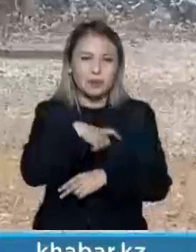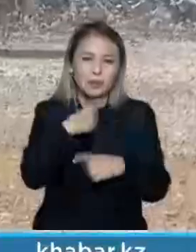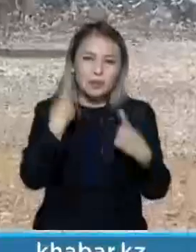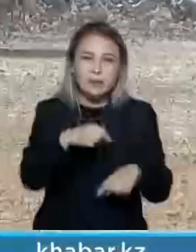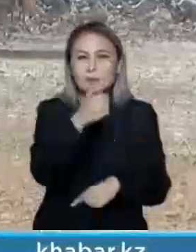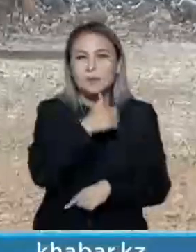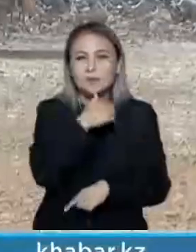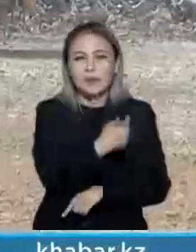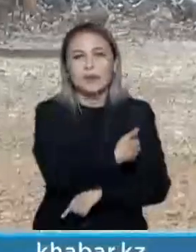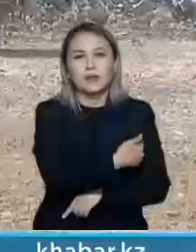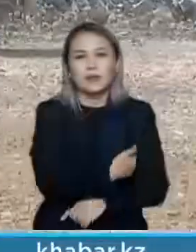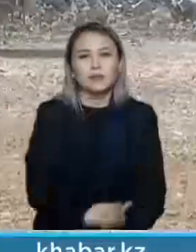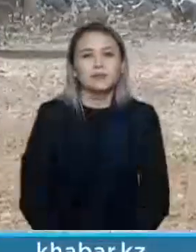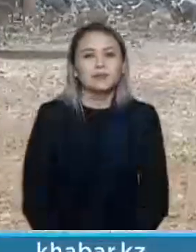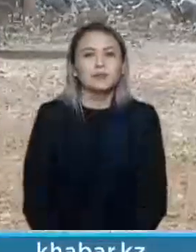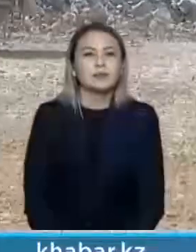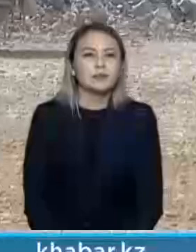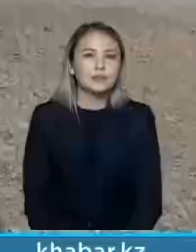қырымнан сынап көрсем деймін.